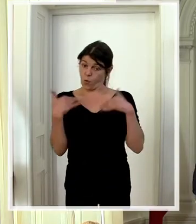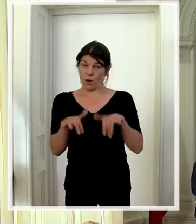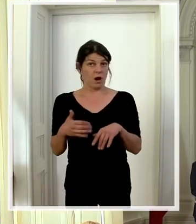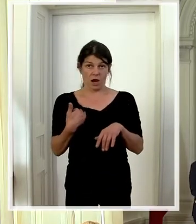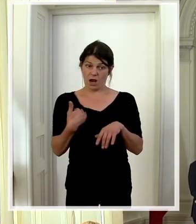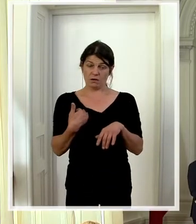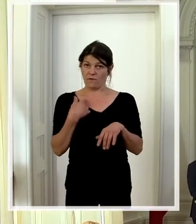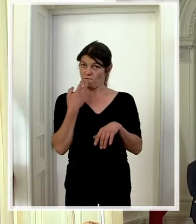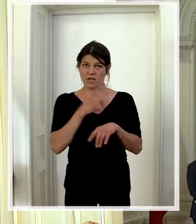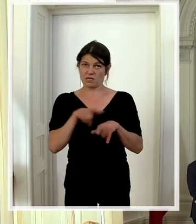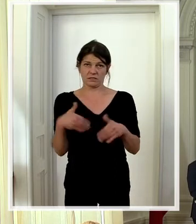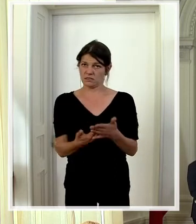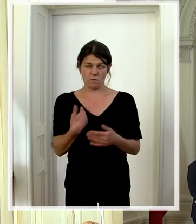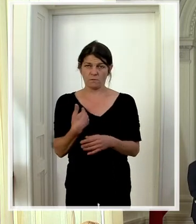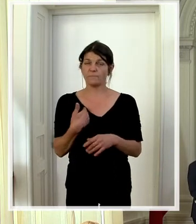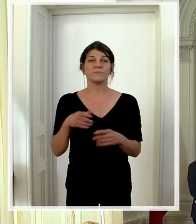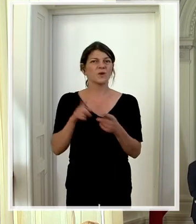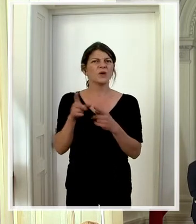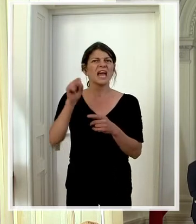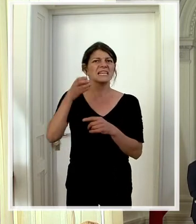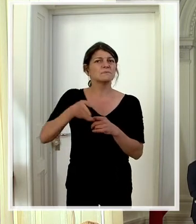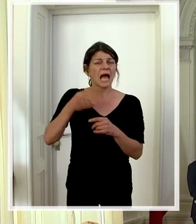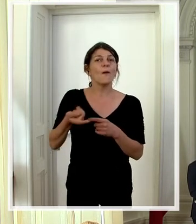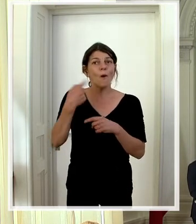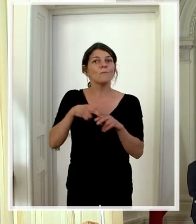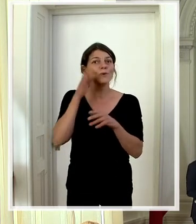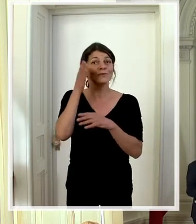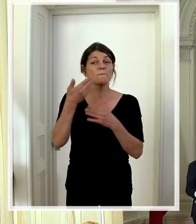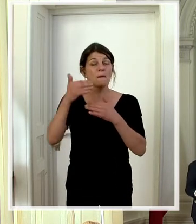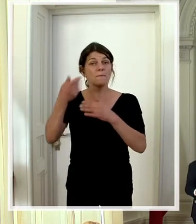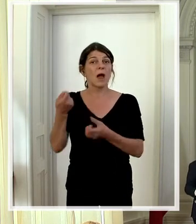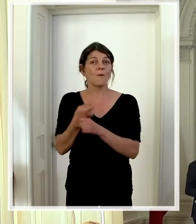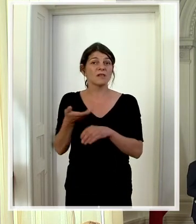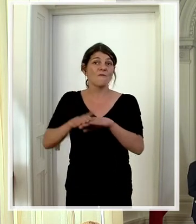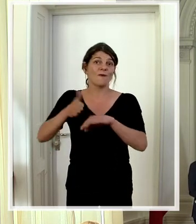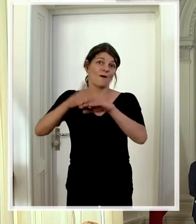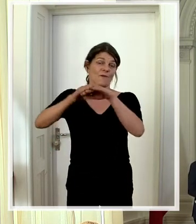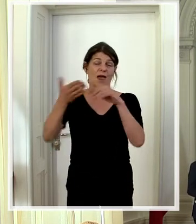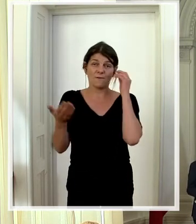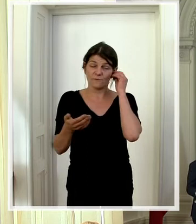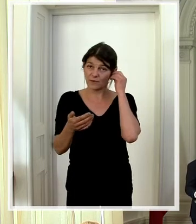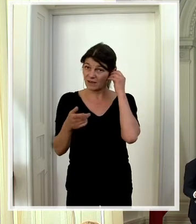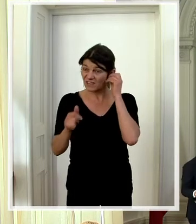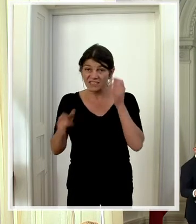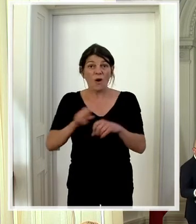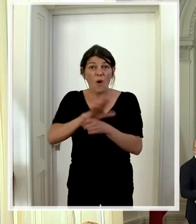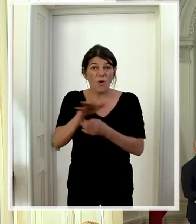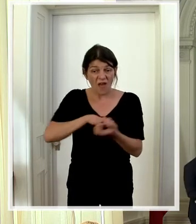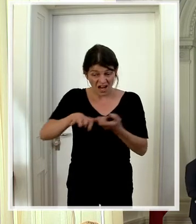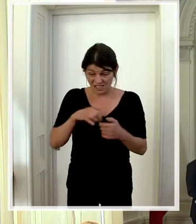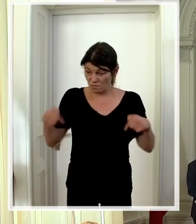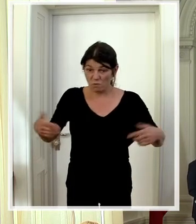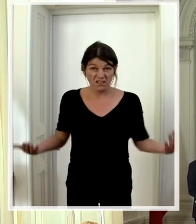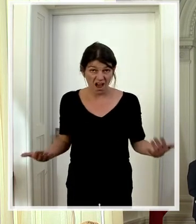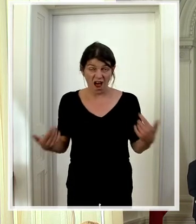kommt. Und dann haben wir natürlich durch die S-Bahn hohe Folgekosten. Und ja. Ich denke mir, das ist angesichts von dieser Corona-Krise momentan